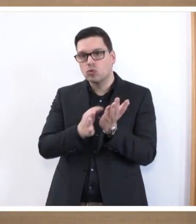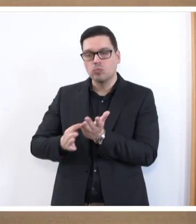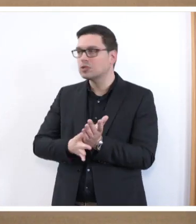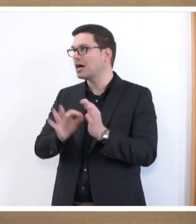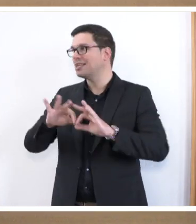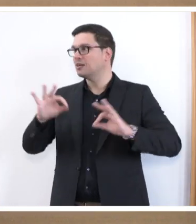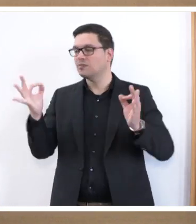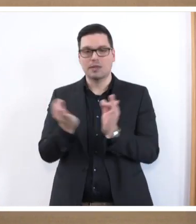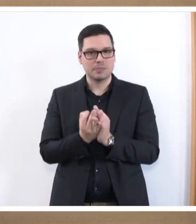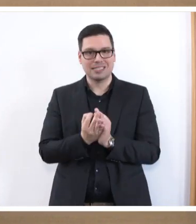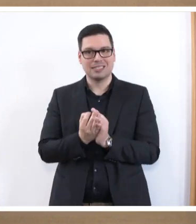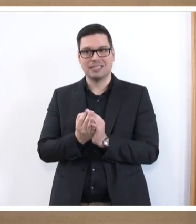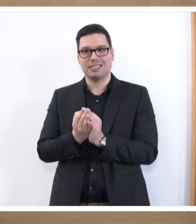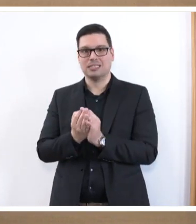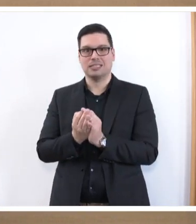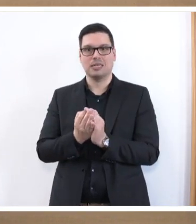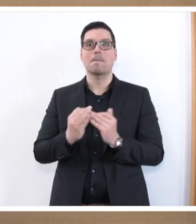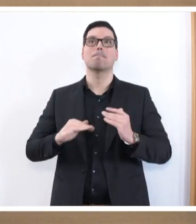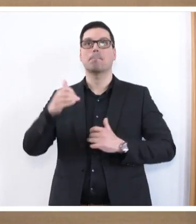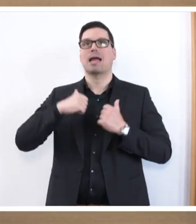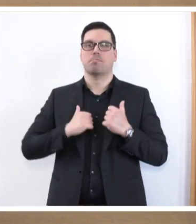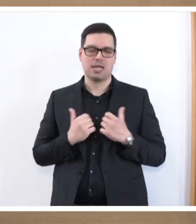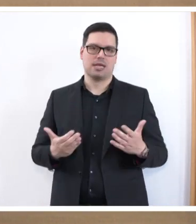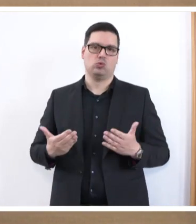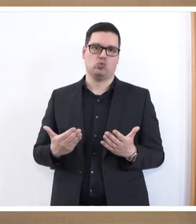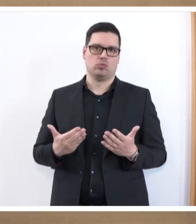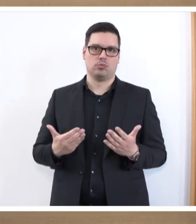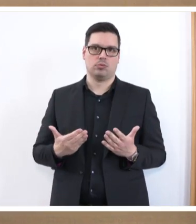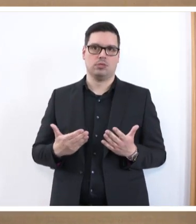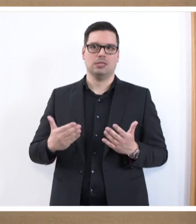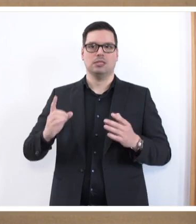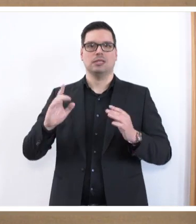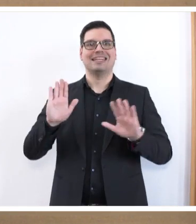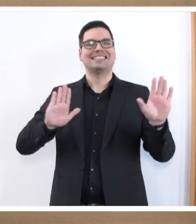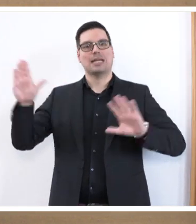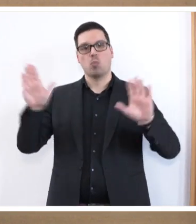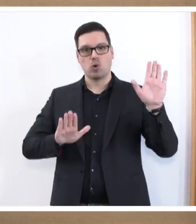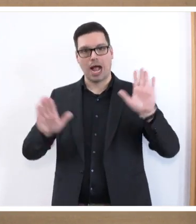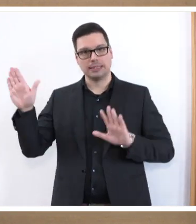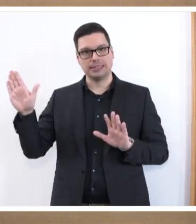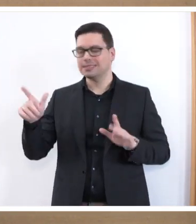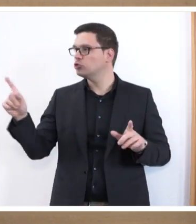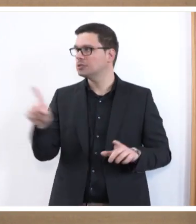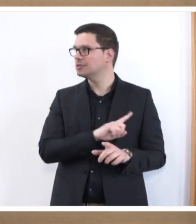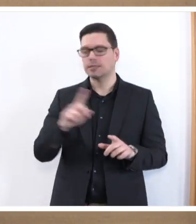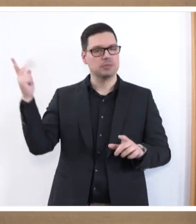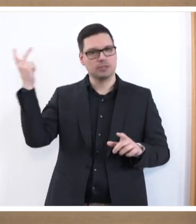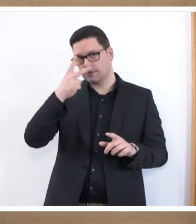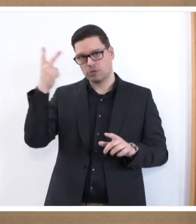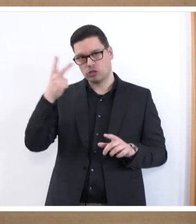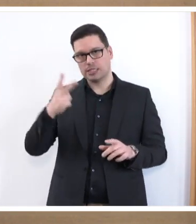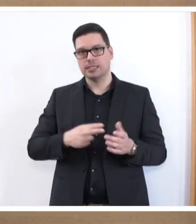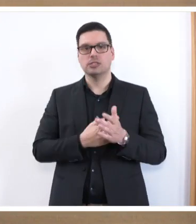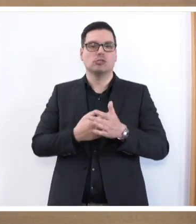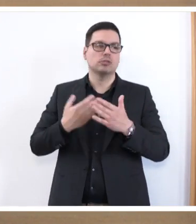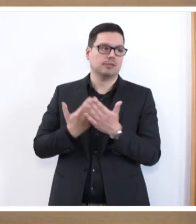also nicht entlasten, sondern belasten. Demokratie ist nicht selbstverständlich. Und wir müssen